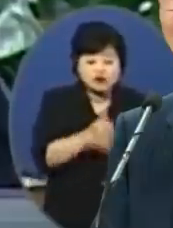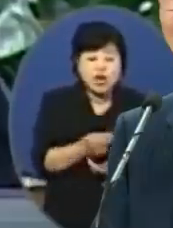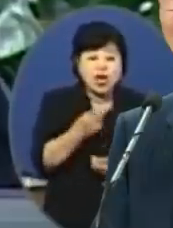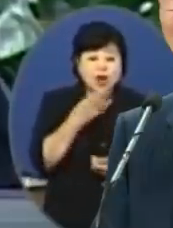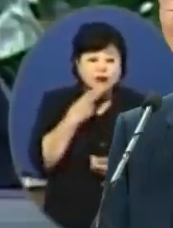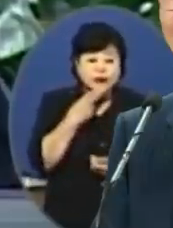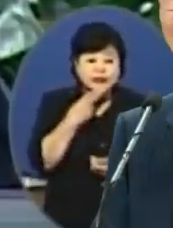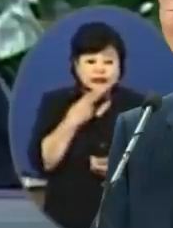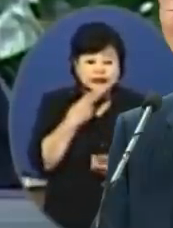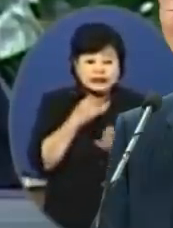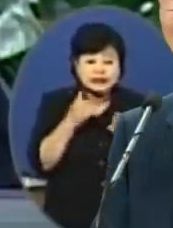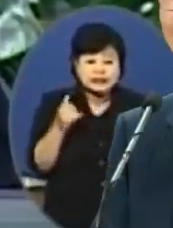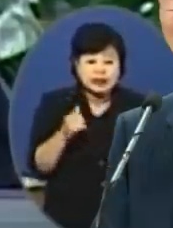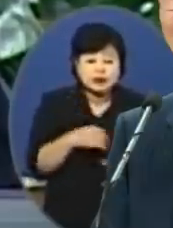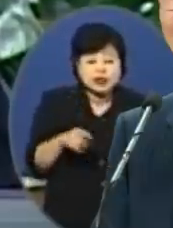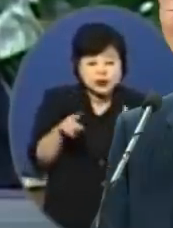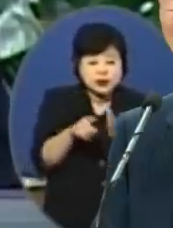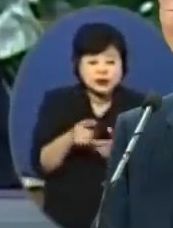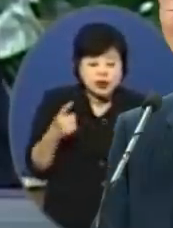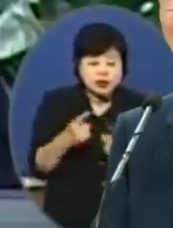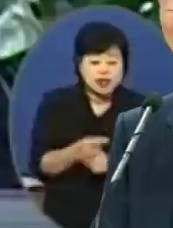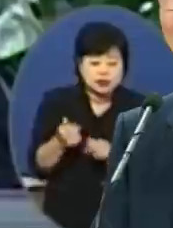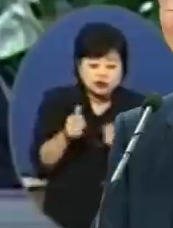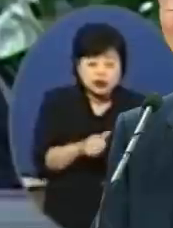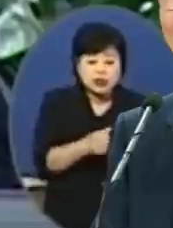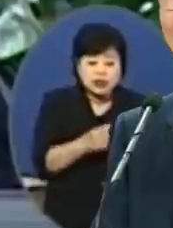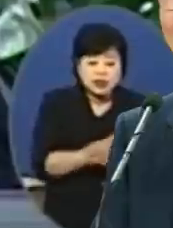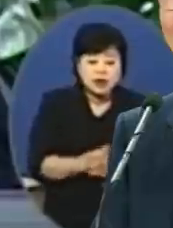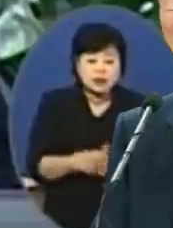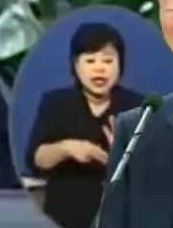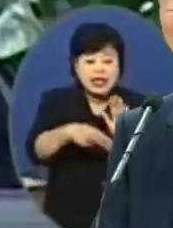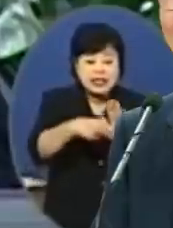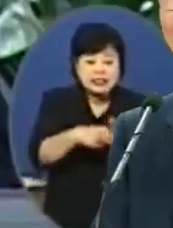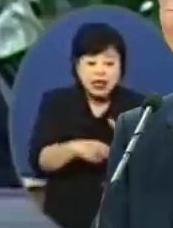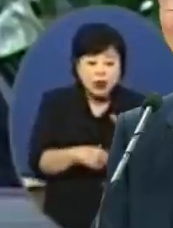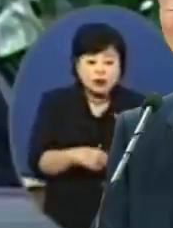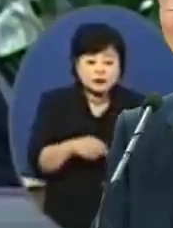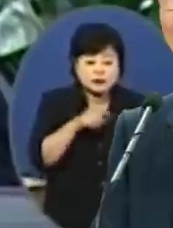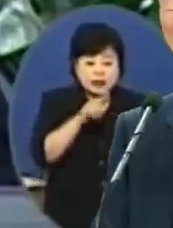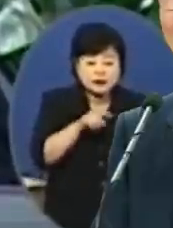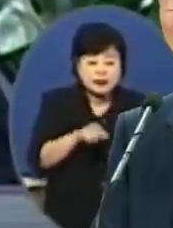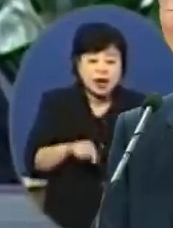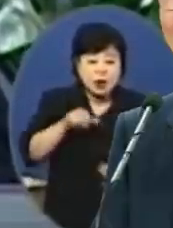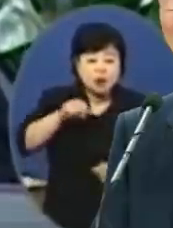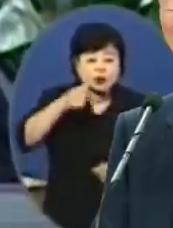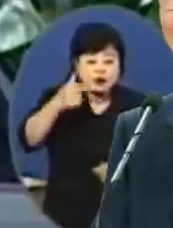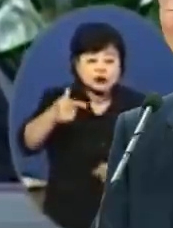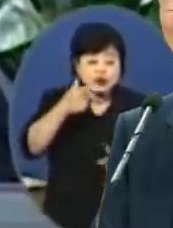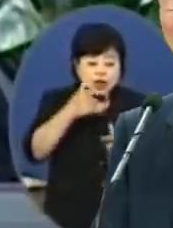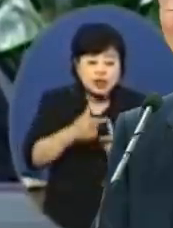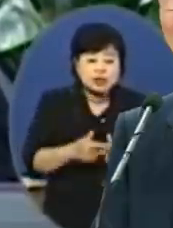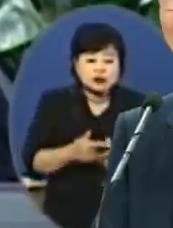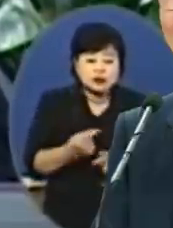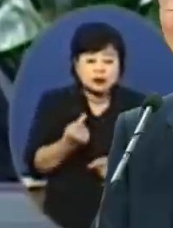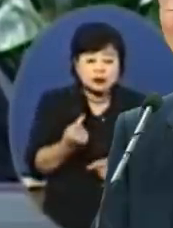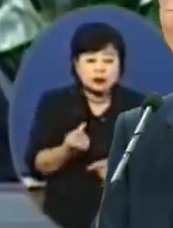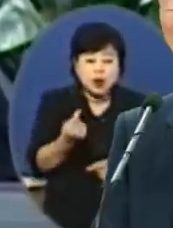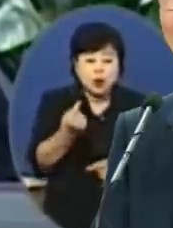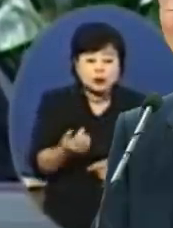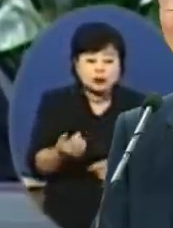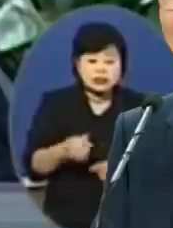없는 인간이 우리 위해서 대신 죽었으므로 이사야 53장 5절 6절은 예수님 오시기 약 700년